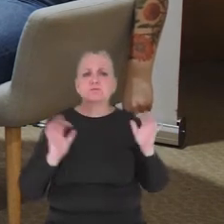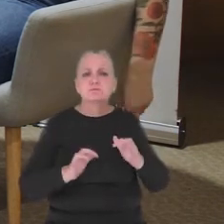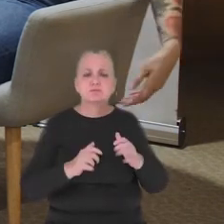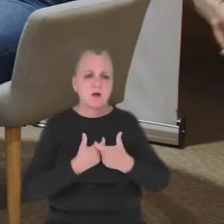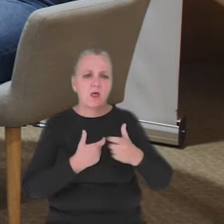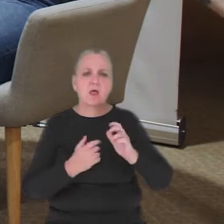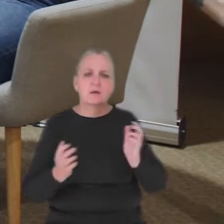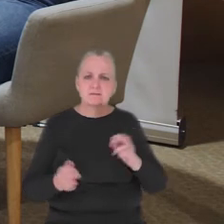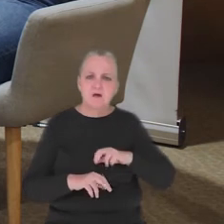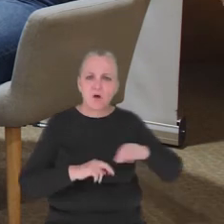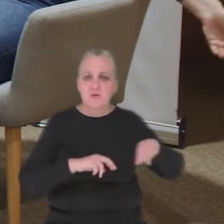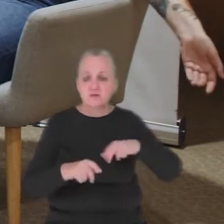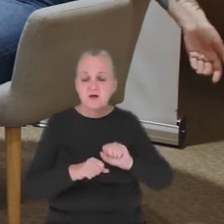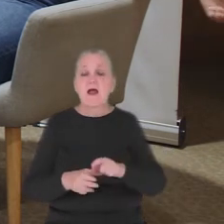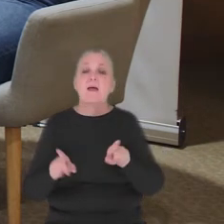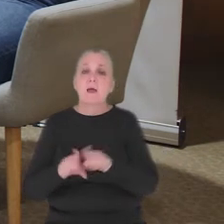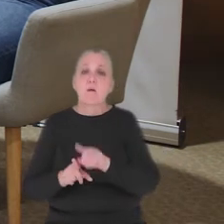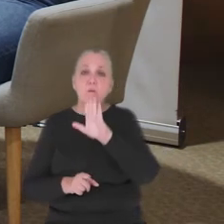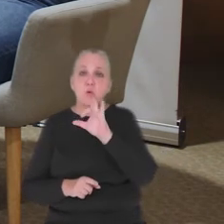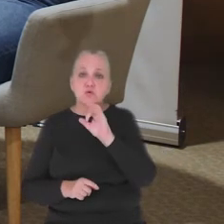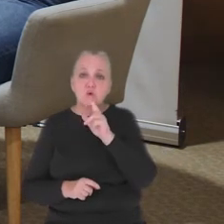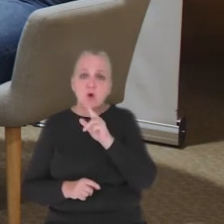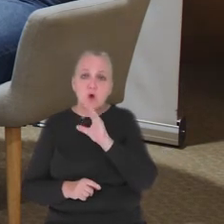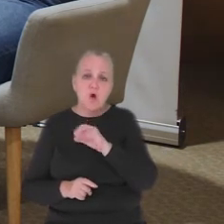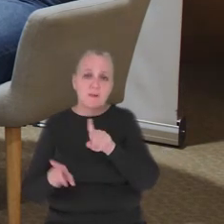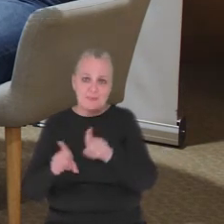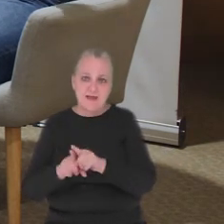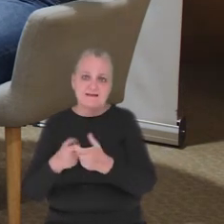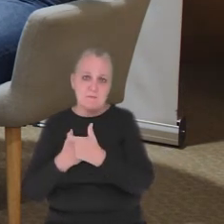kładkę, ale w Pucku jest też molo za darmo.